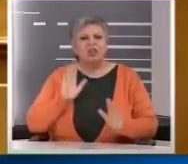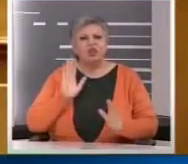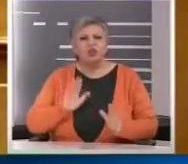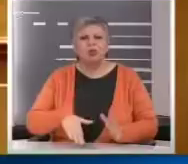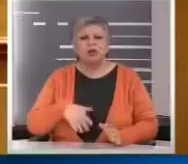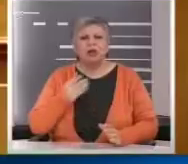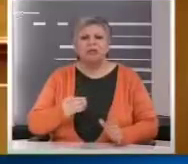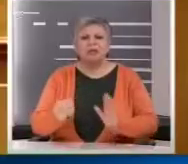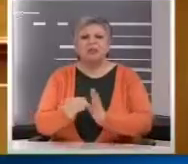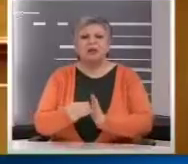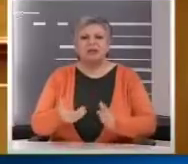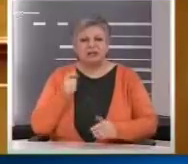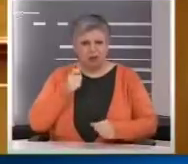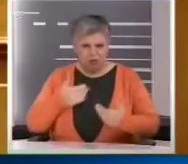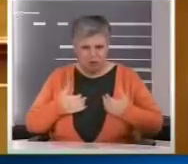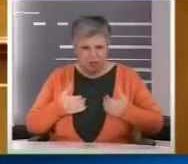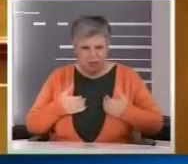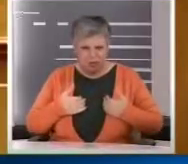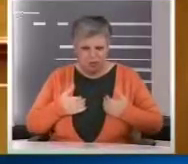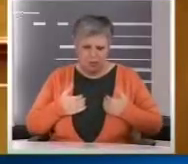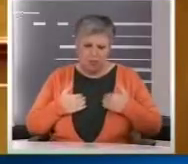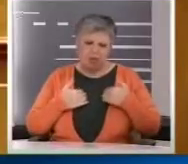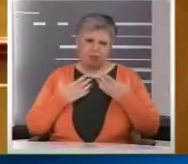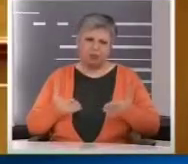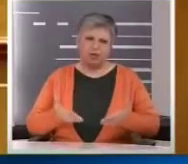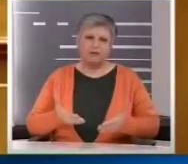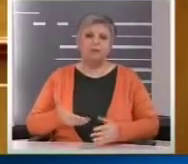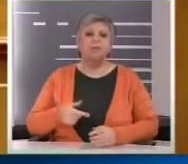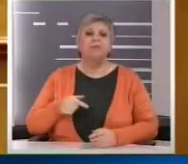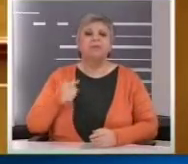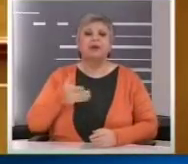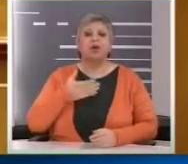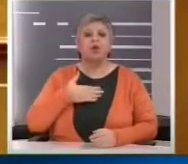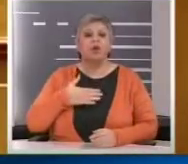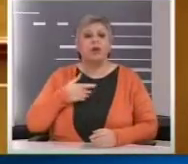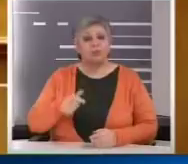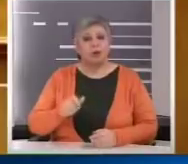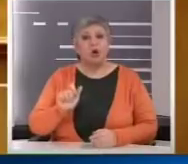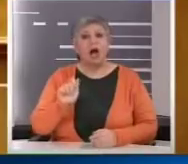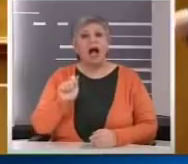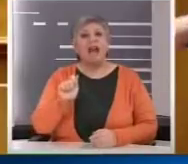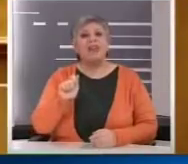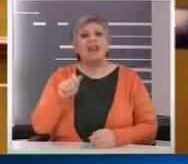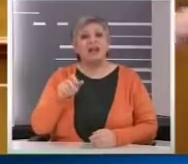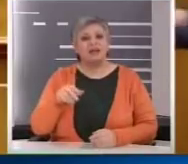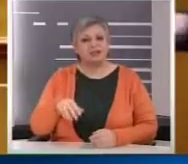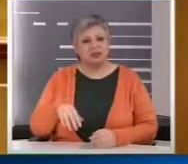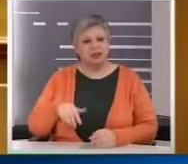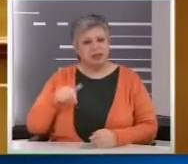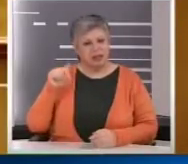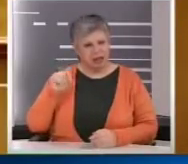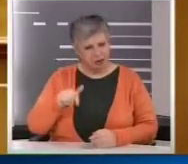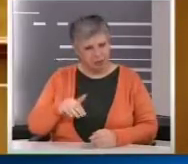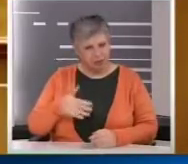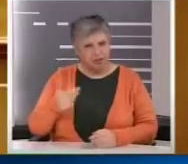λέτε πράγμα και κάποιοι δεν είπαν κιόλας. Λοιπόν, με τον Αντρέα, που είμαστε σύντροφοι και τώρα έχουμε γίνει και αδέρφια μετά από